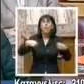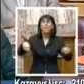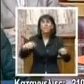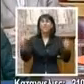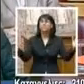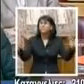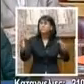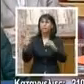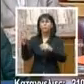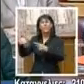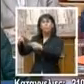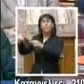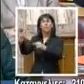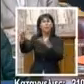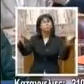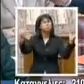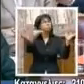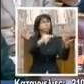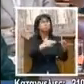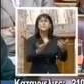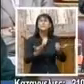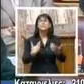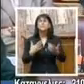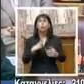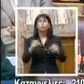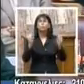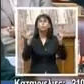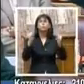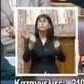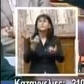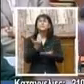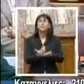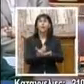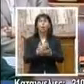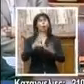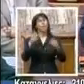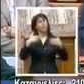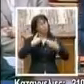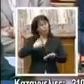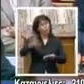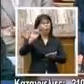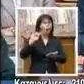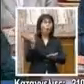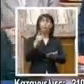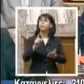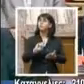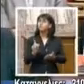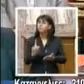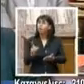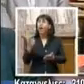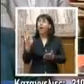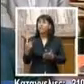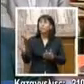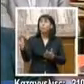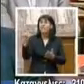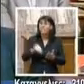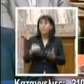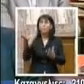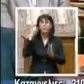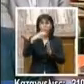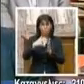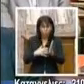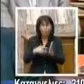αυτό που ζητάει είναι όχι γενικά και αόριστα να φύγουν όλοι. Ζητάει να φύγουν αυτοί που μας έφεραν το μνημόνιο. Να φύγετε εσείς